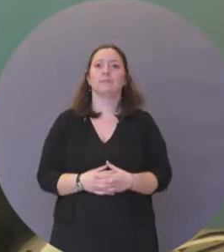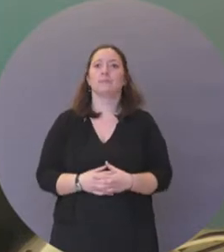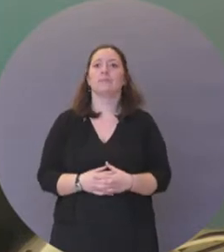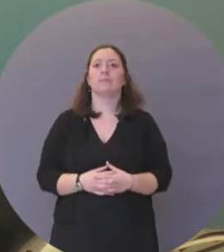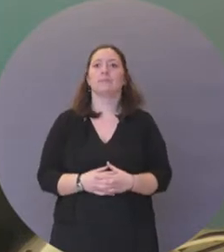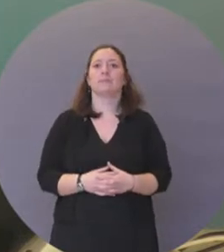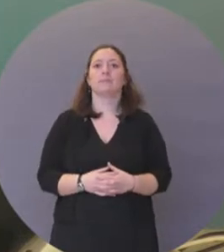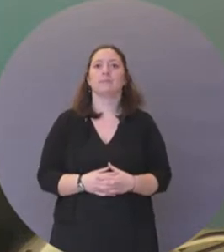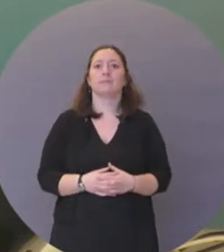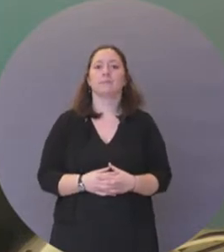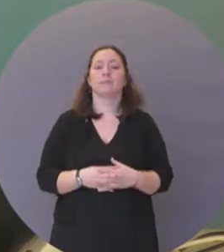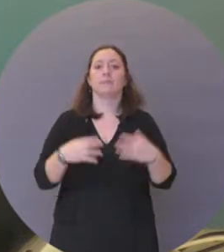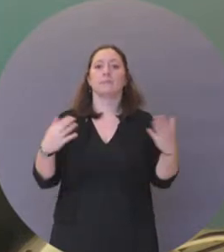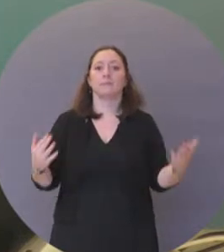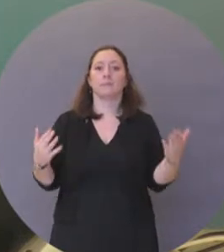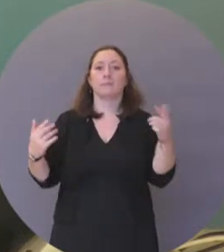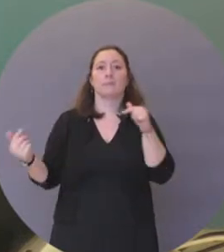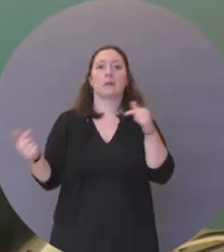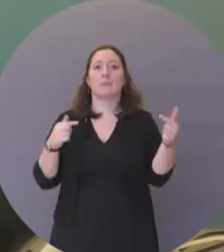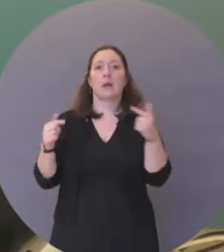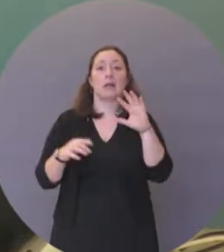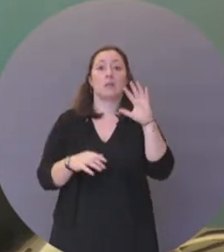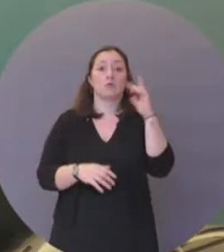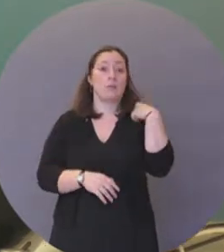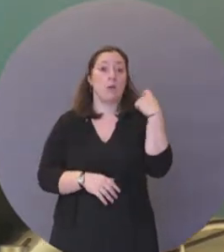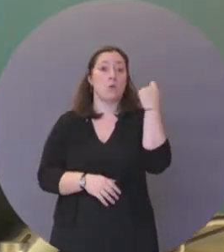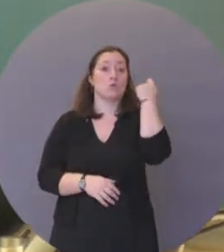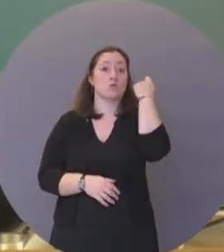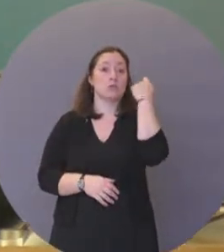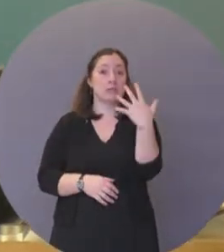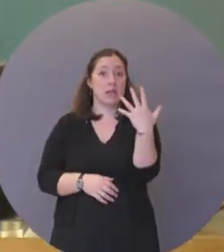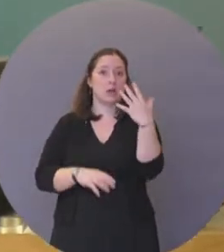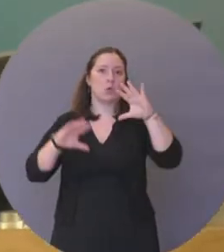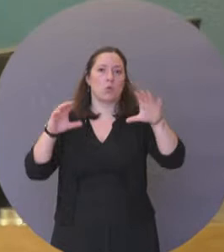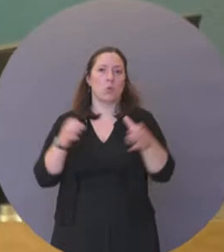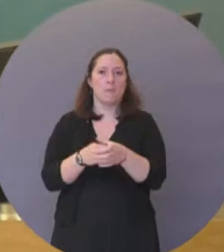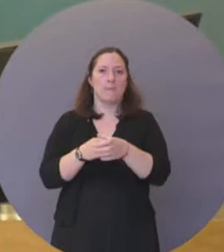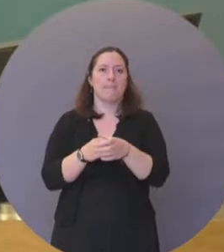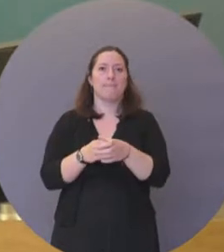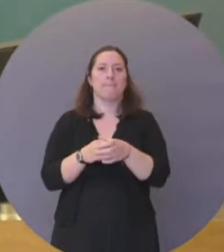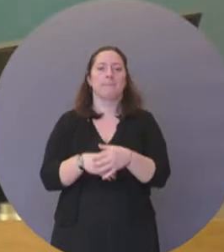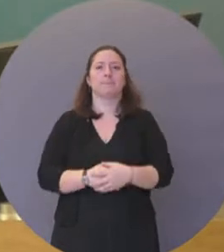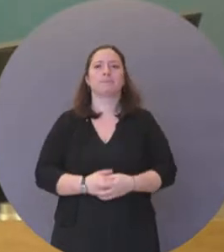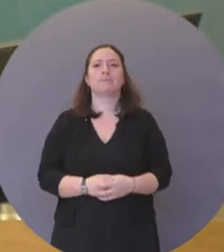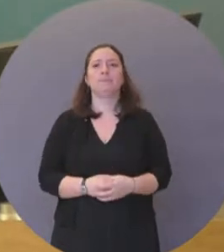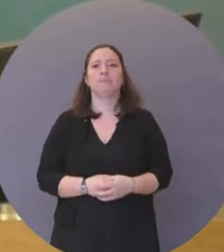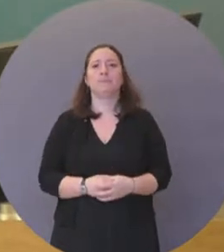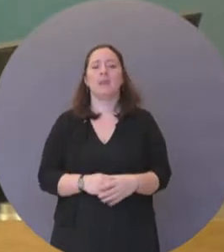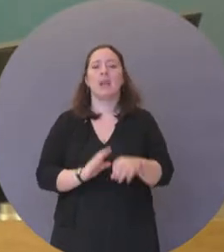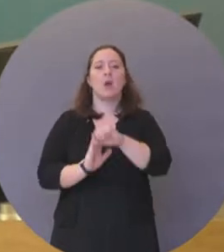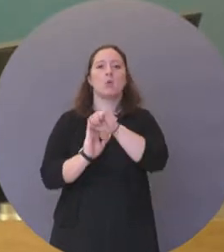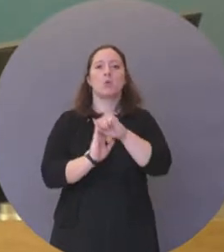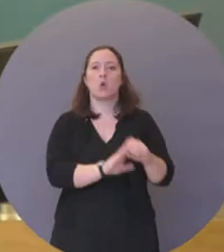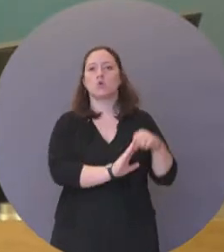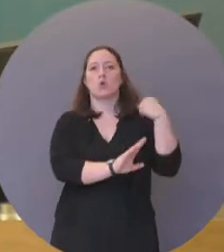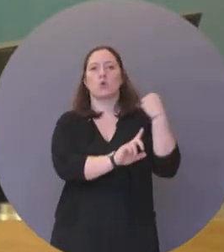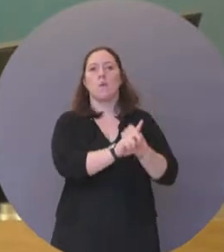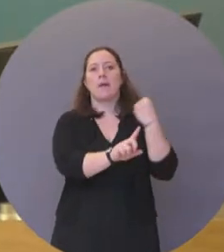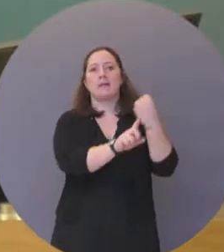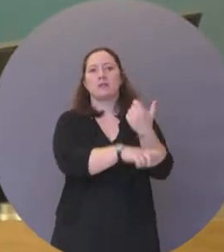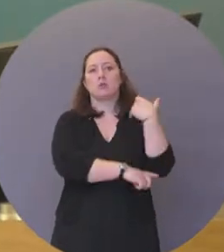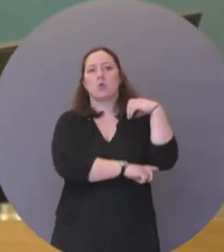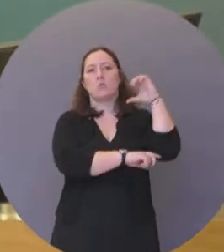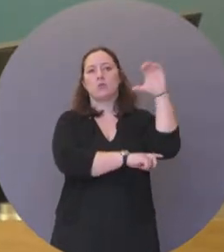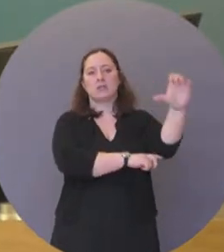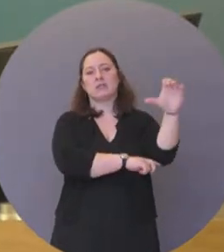on se débat de politique départementale du 5e groupe la groupe de la Gauche combatif communiste et République